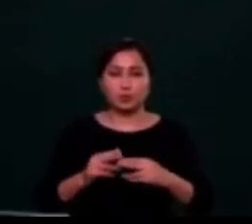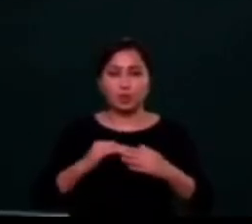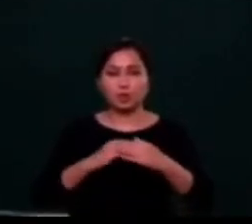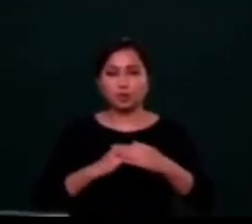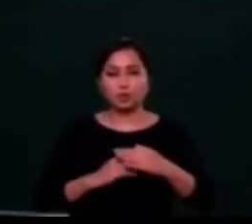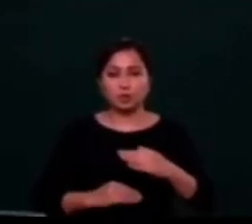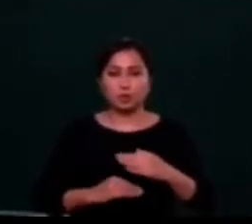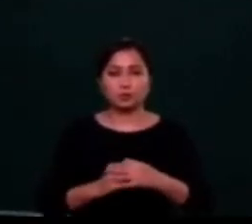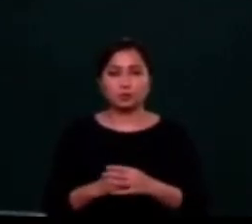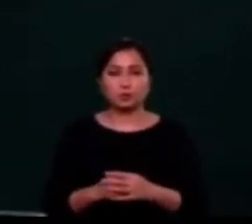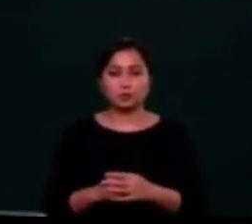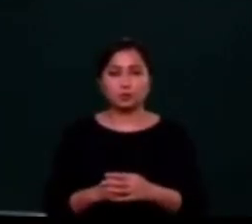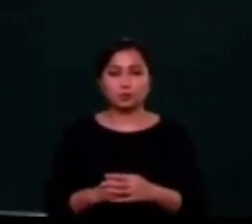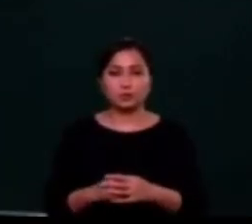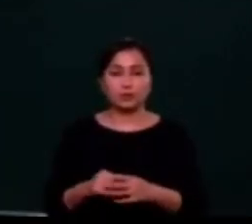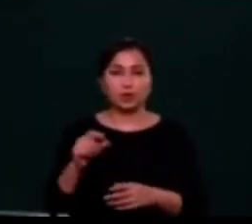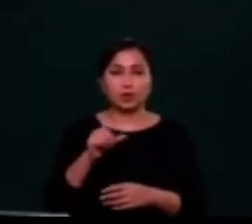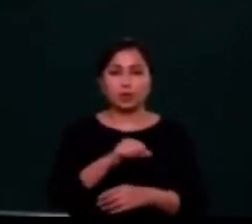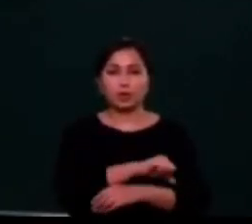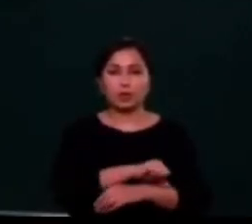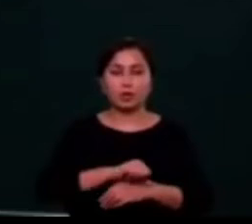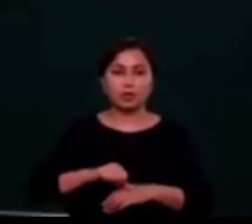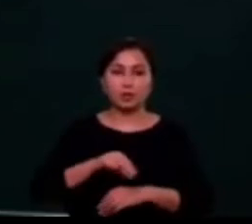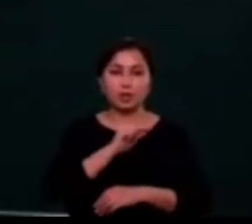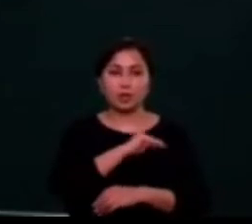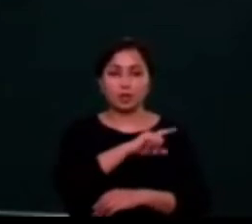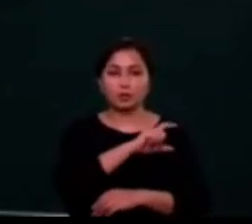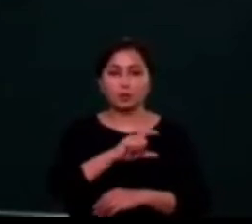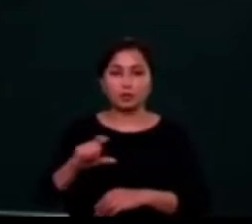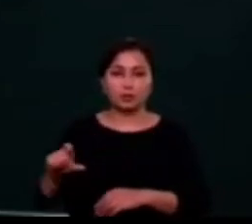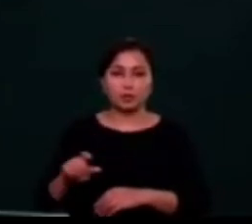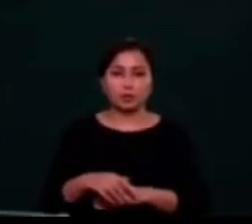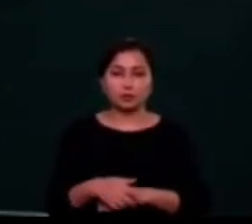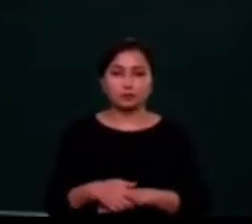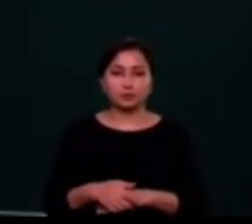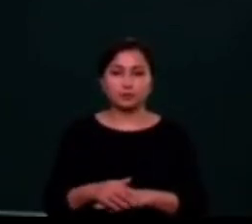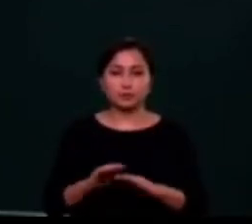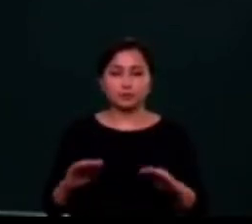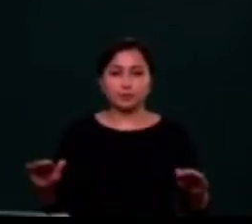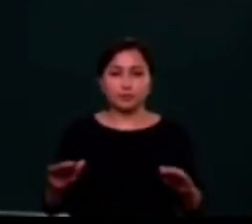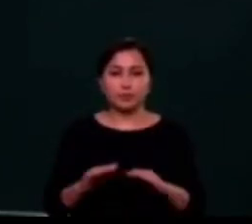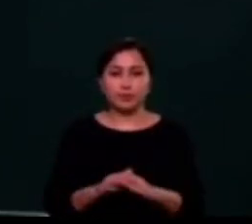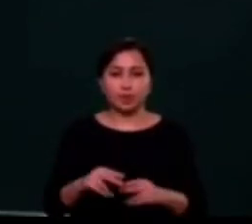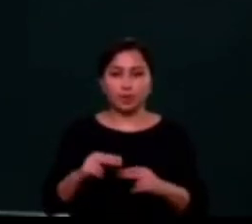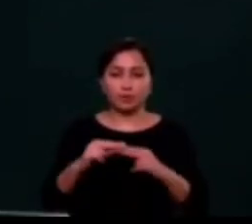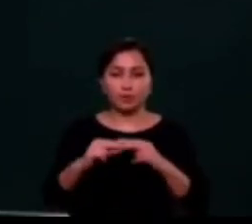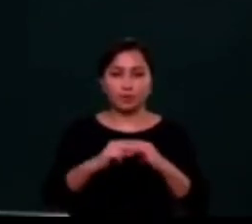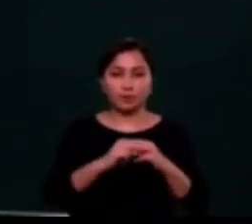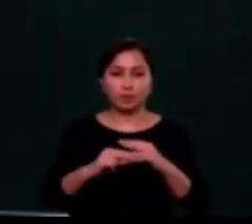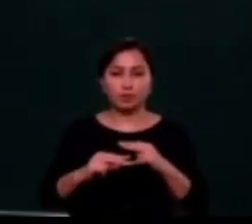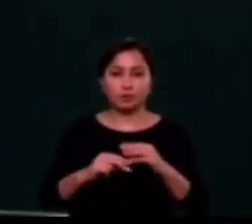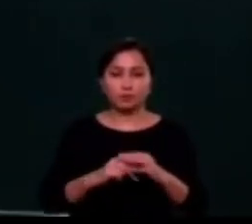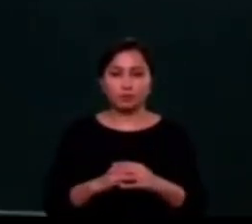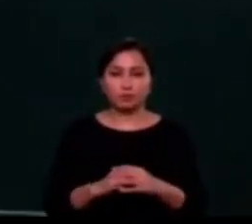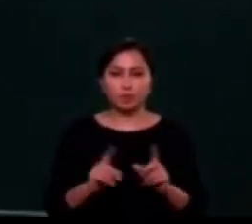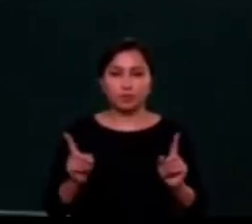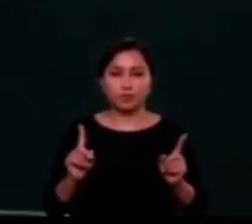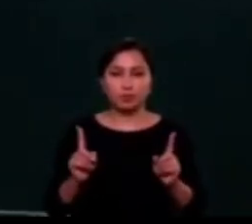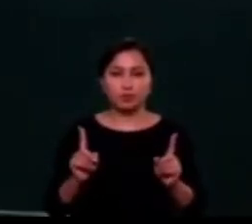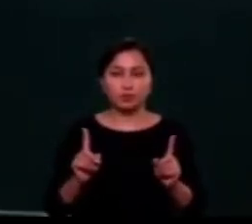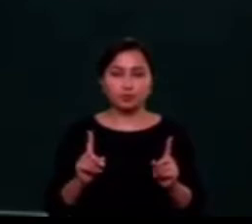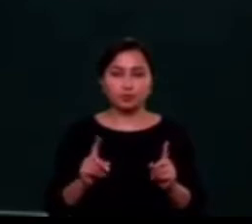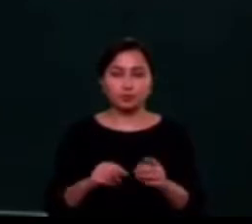нижней линеечке рабочей строки. Ребятки, обратите внимание, что